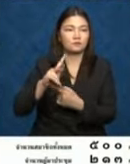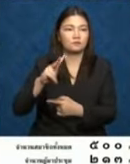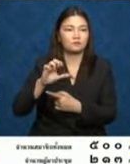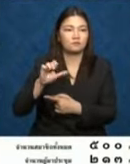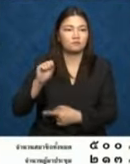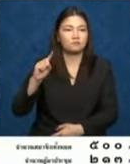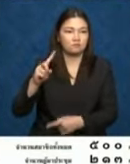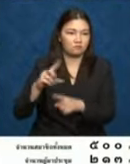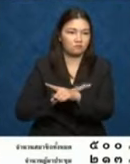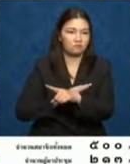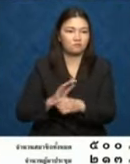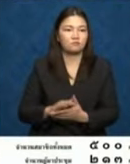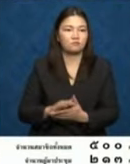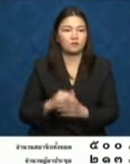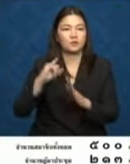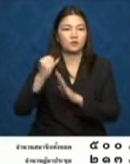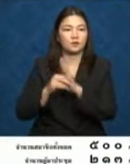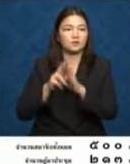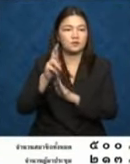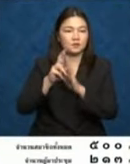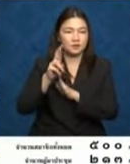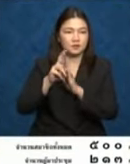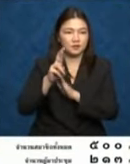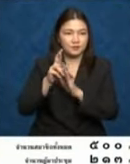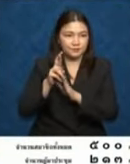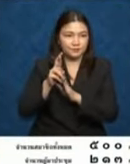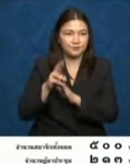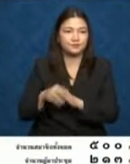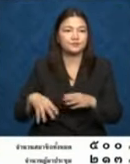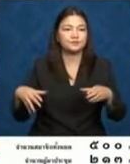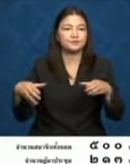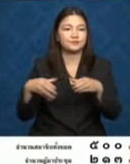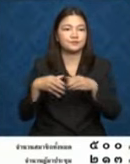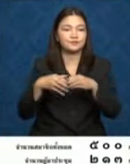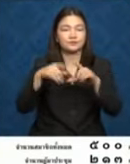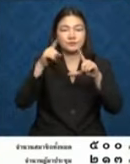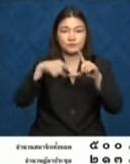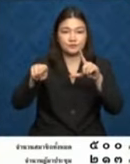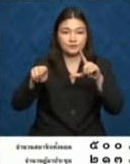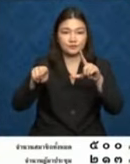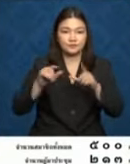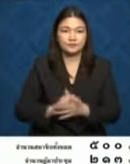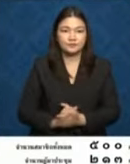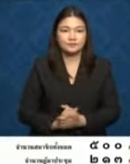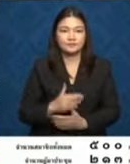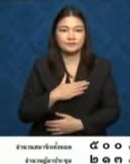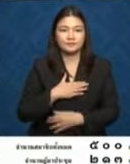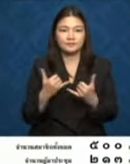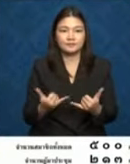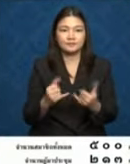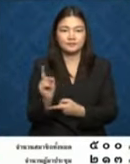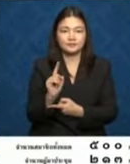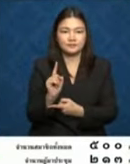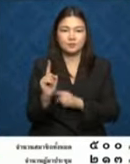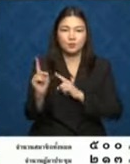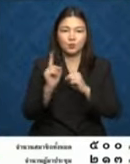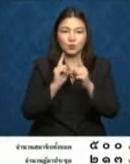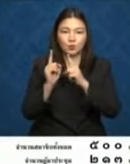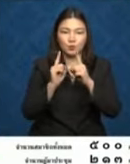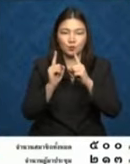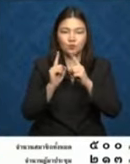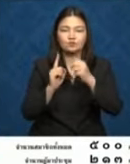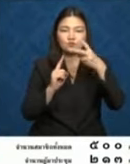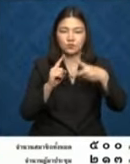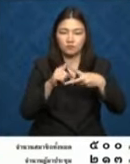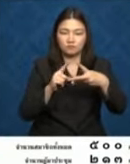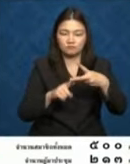ากจังหวัดเชียงรายอำเภอแม่สายอำเภอแม่ฟ้าหลวงและอำเภอแม่จันทร์4ตำบลพรรคก้าวไกลค่ะวันนี้ดิฉันมีเรื่องจะหารือท่านประธาน2เรื่องจากปัญห